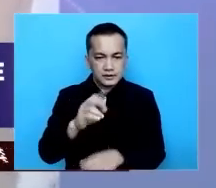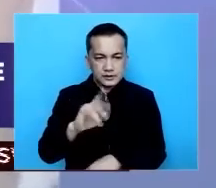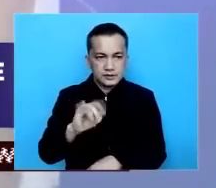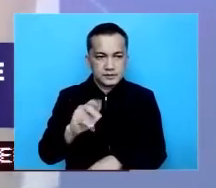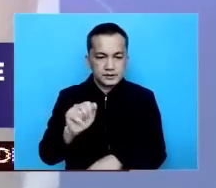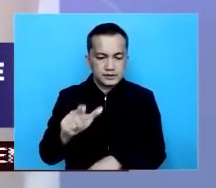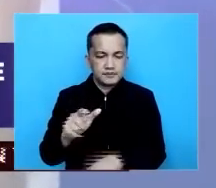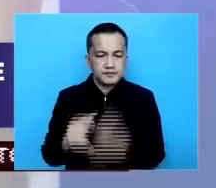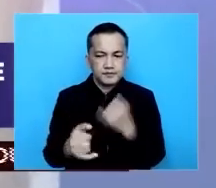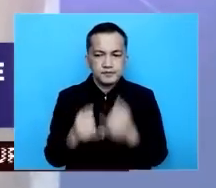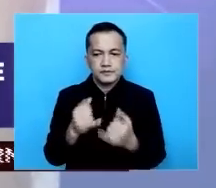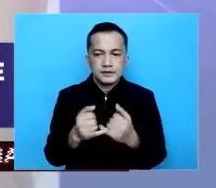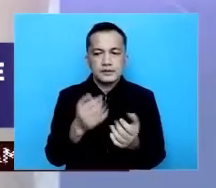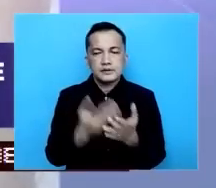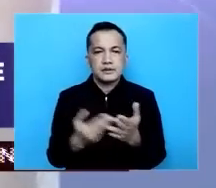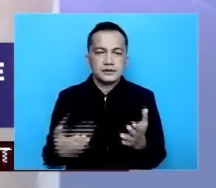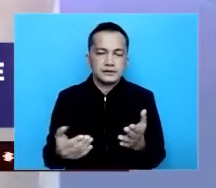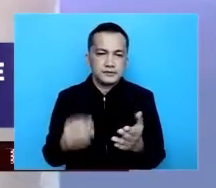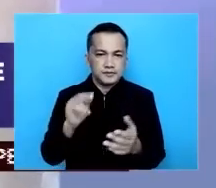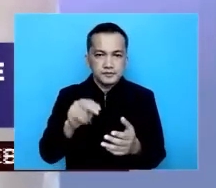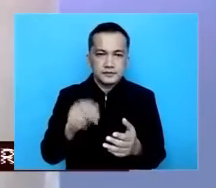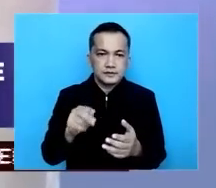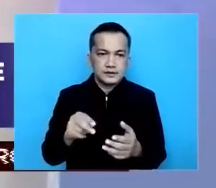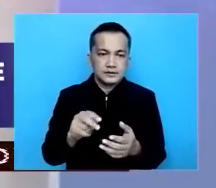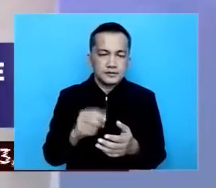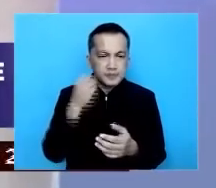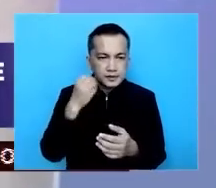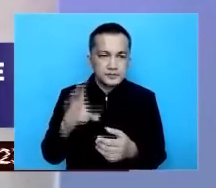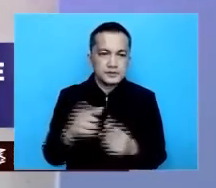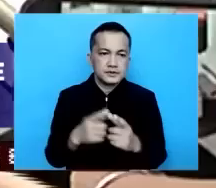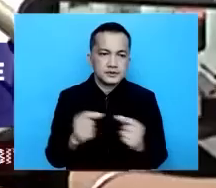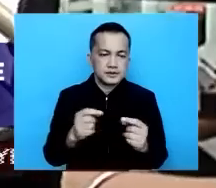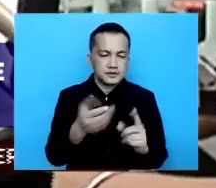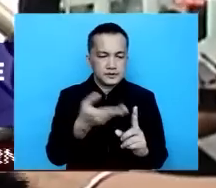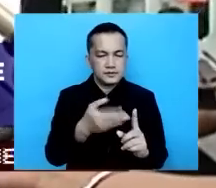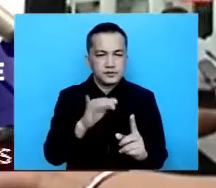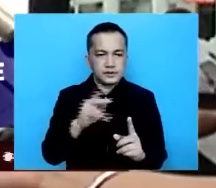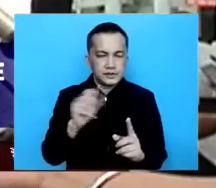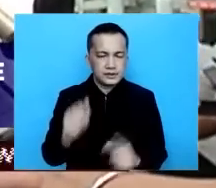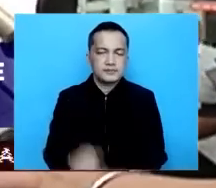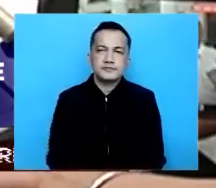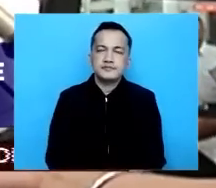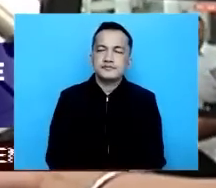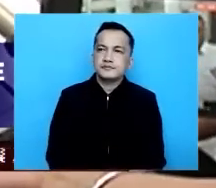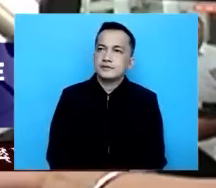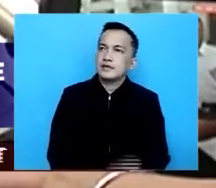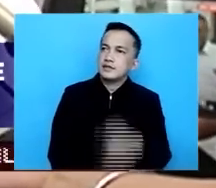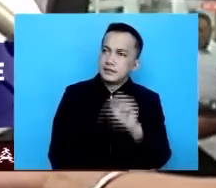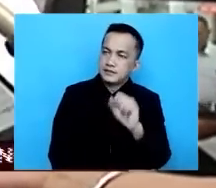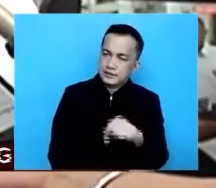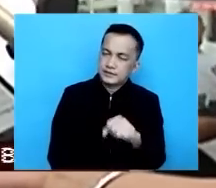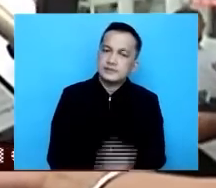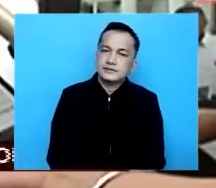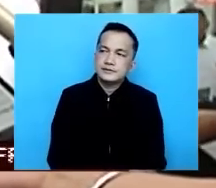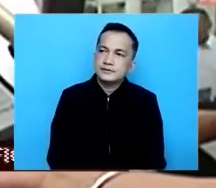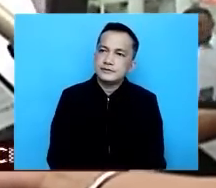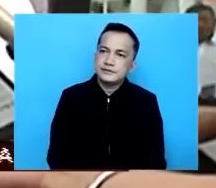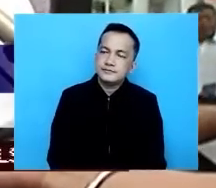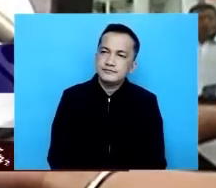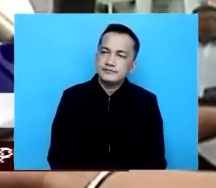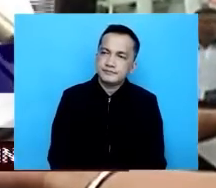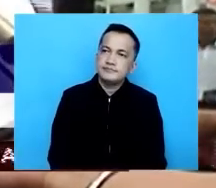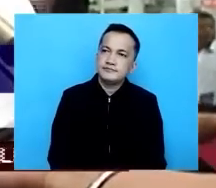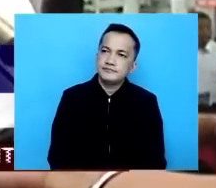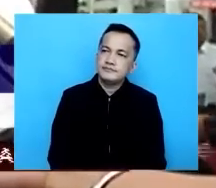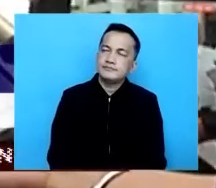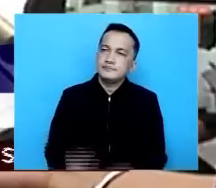huling bagay na kailangan para mapadeport na sa Japan si Fujita. Yes, that's included. That light